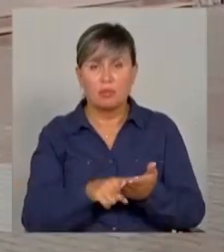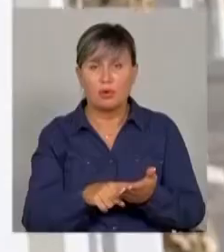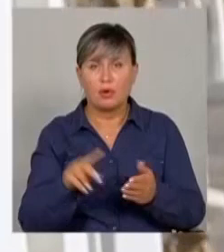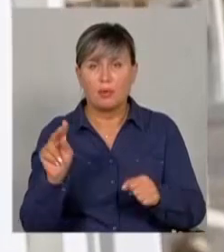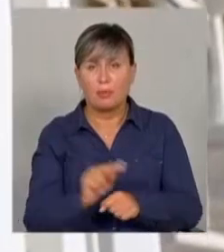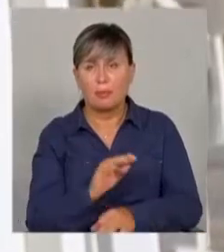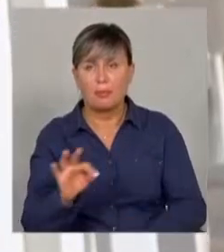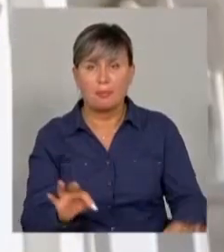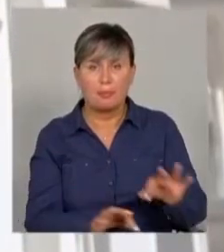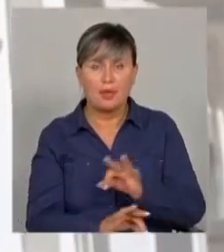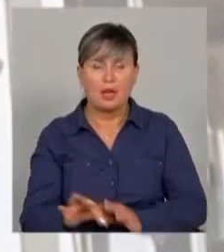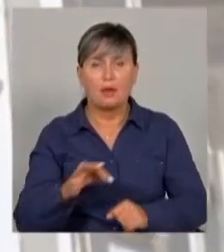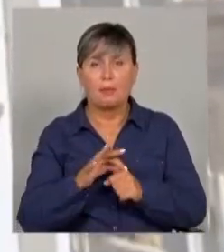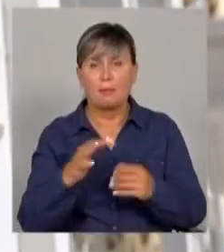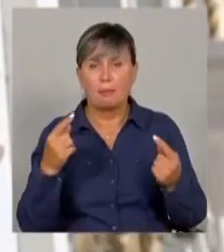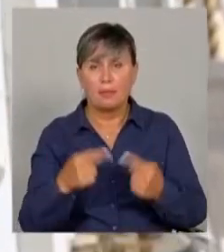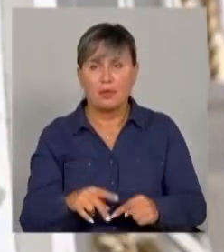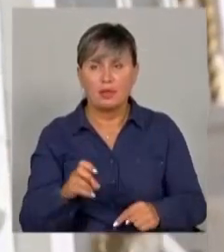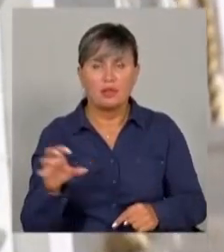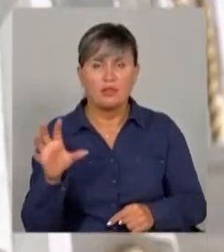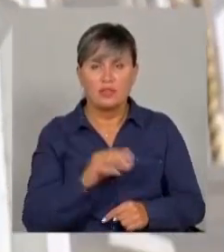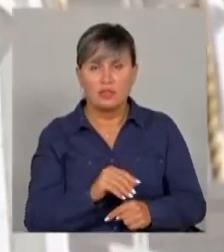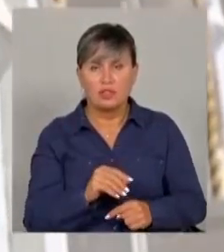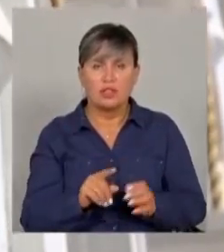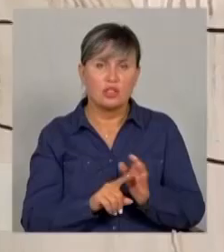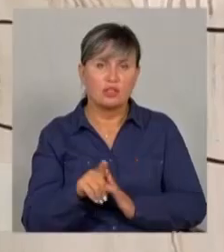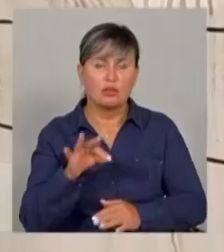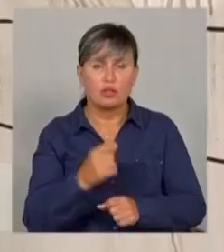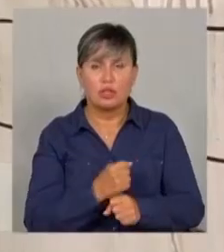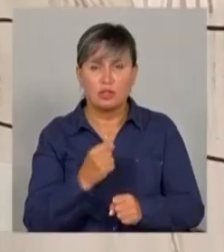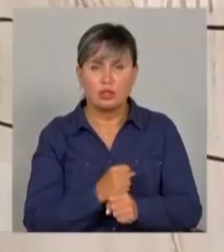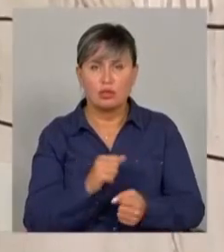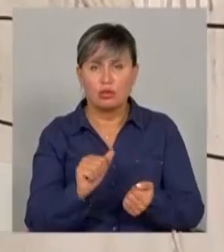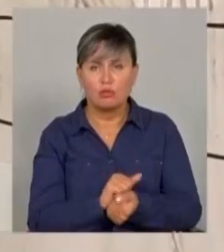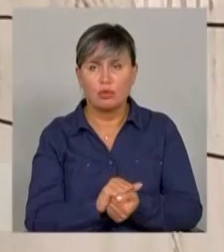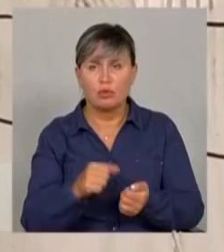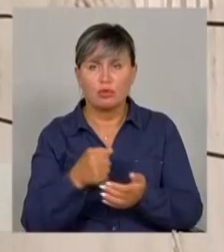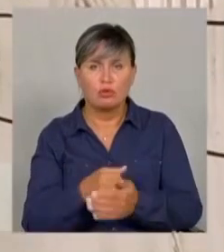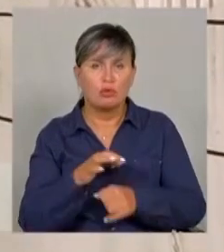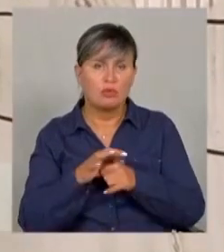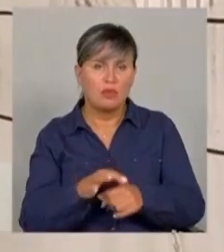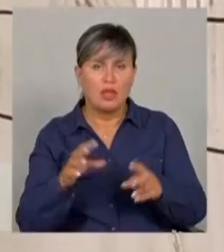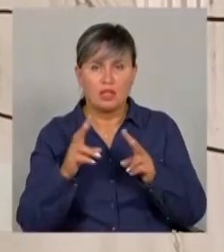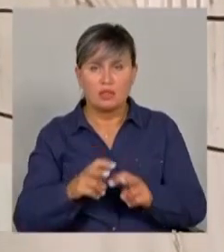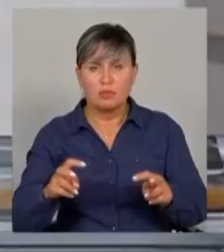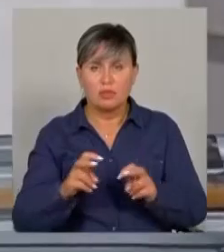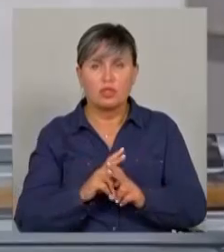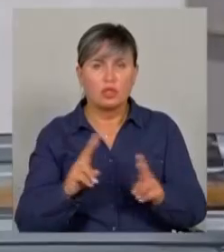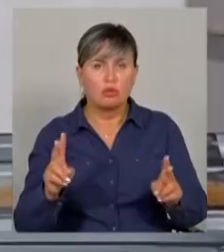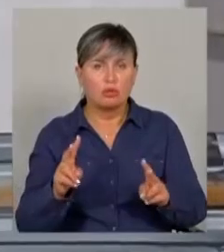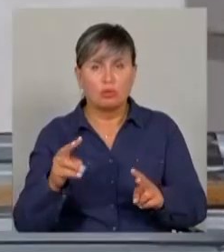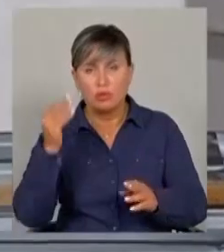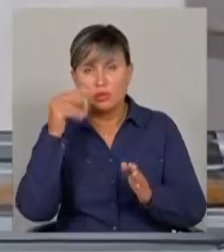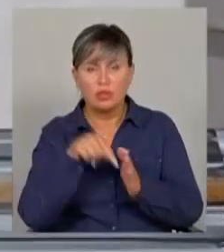капремонта исторического объекта провалили на всех этапах. Начиная от разработки документации до проведения экспертизы. Никто не придал